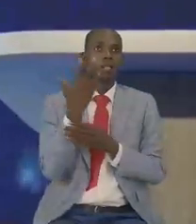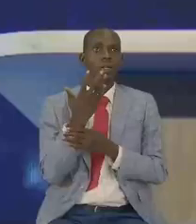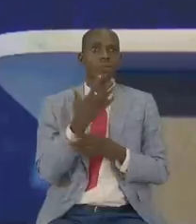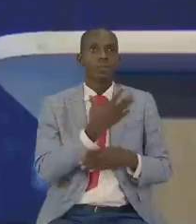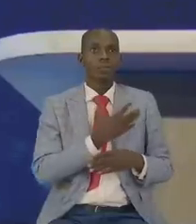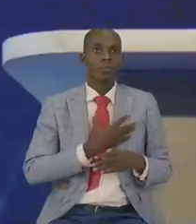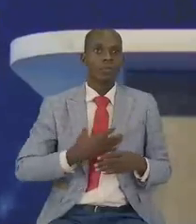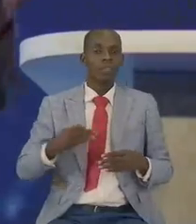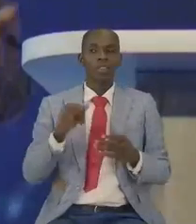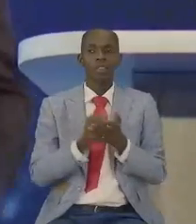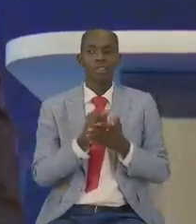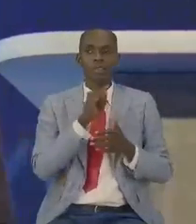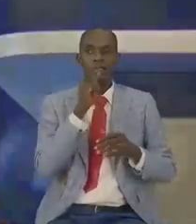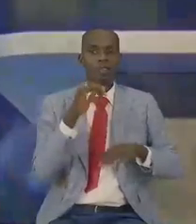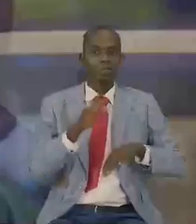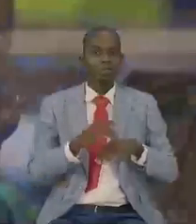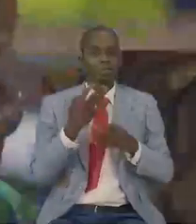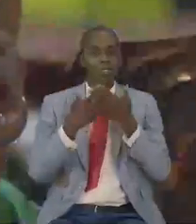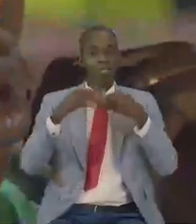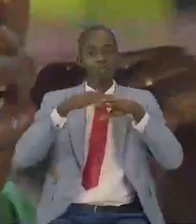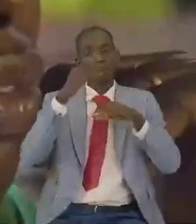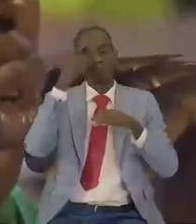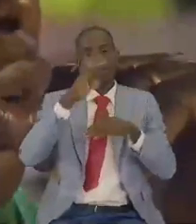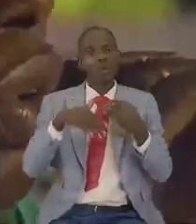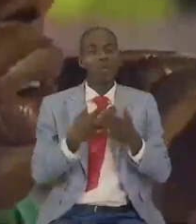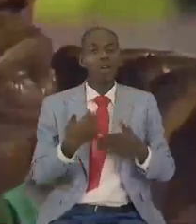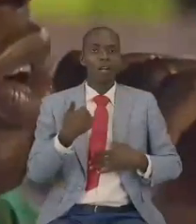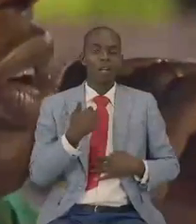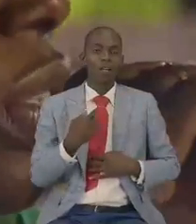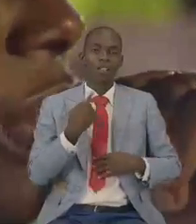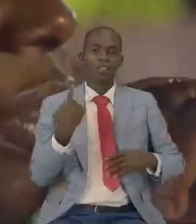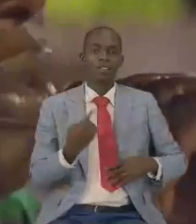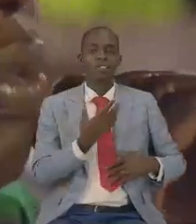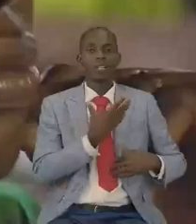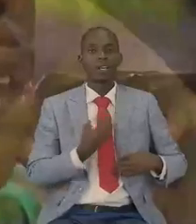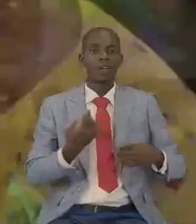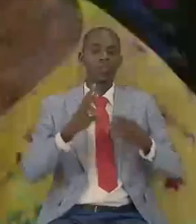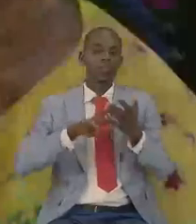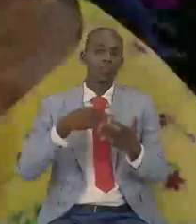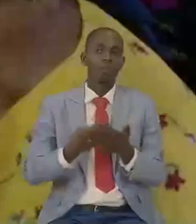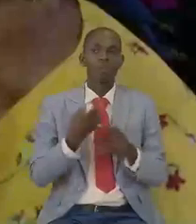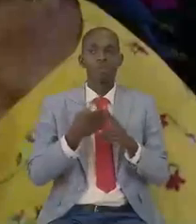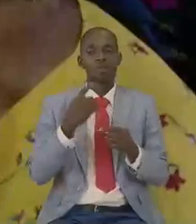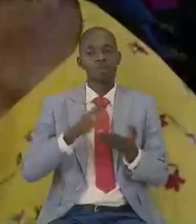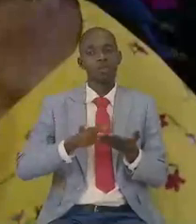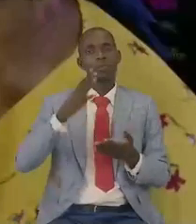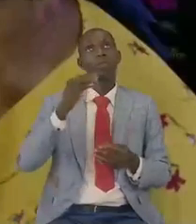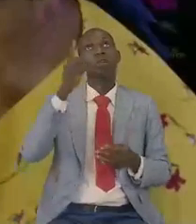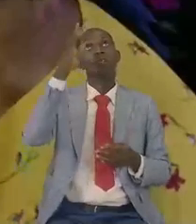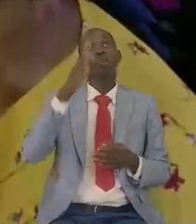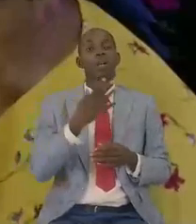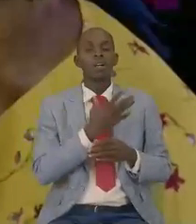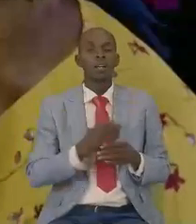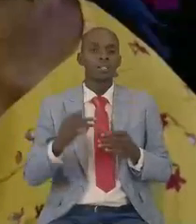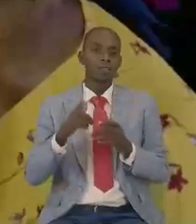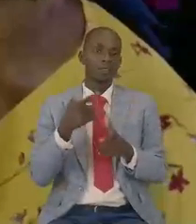Mais il n'arrive pas à toucher le ciel parce que tous sont péchés et sont privés de la gloire de Dieu. Et